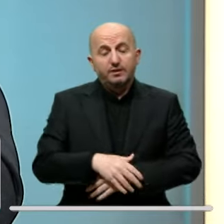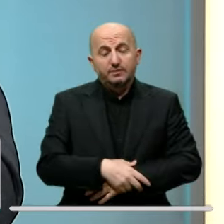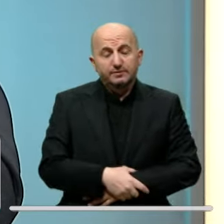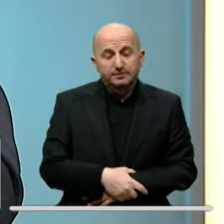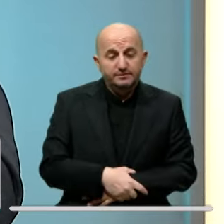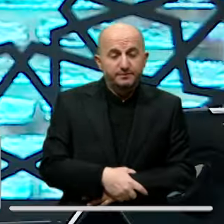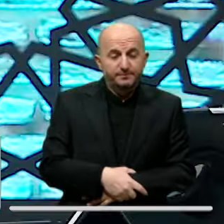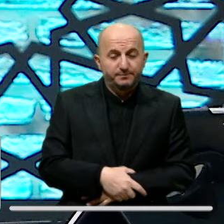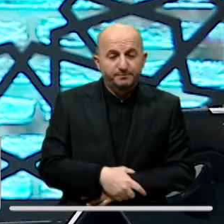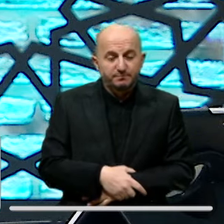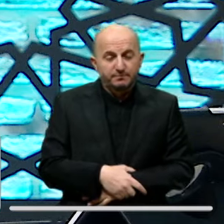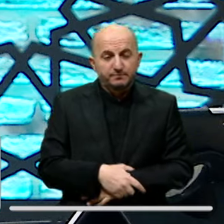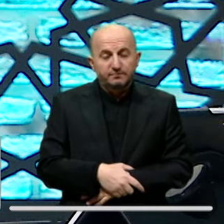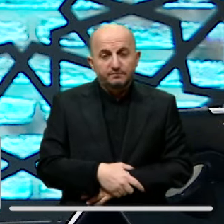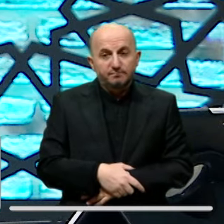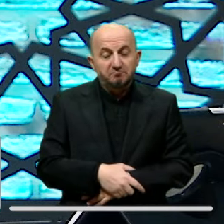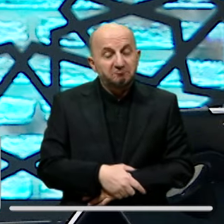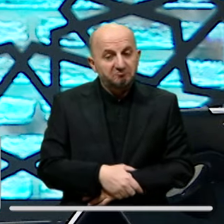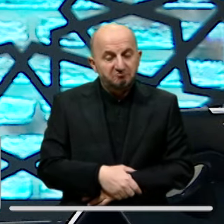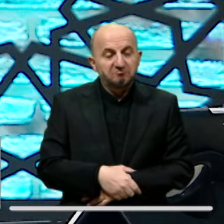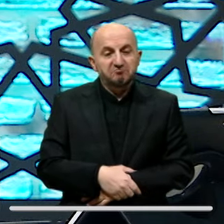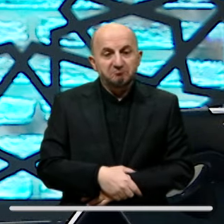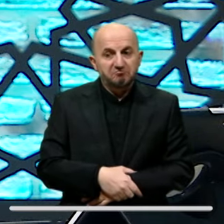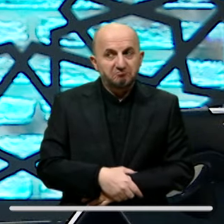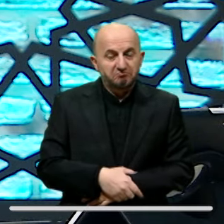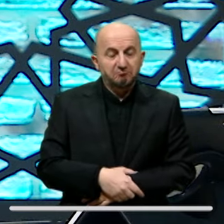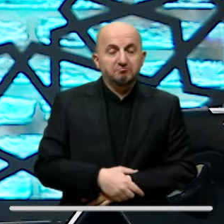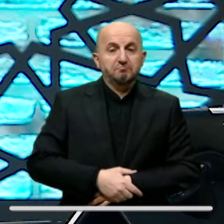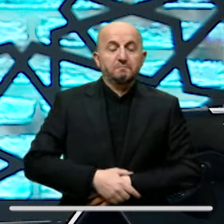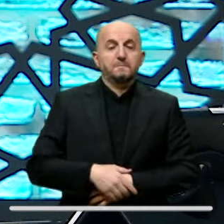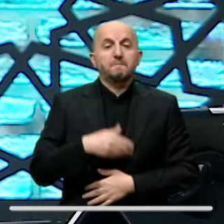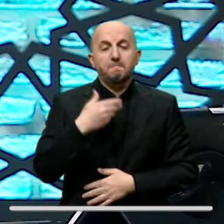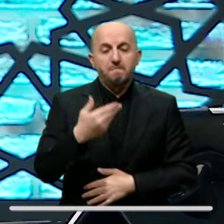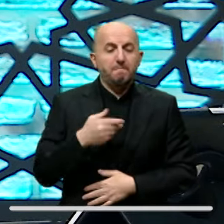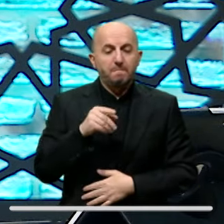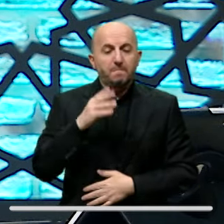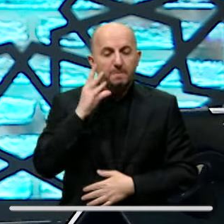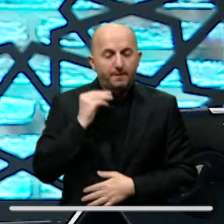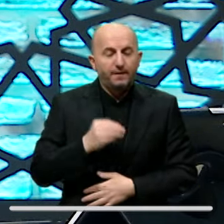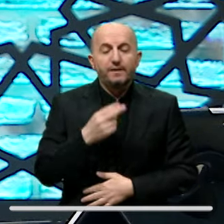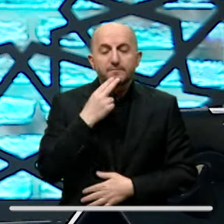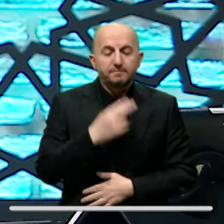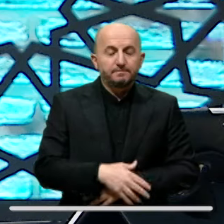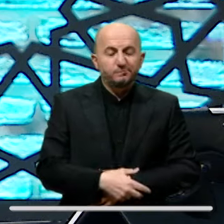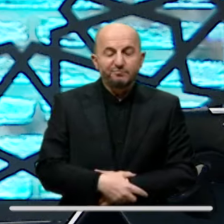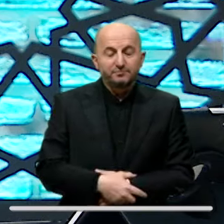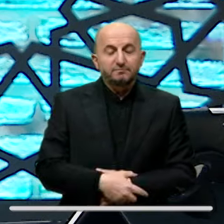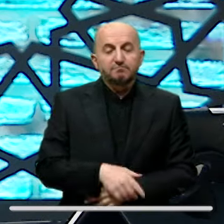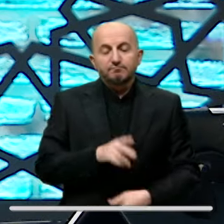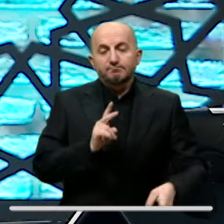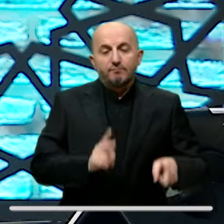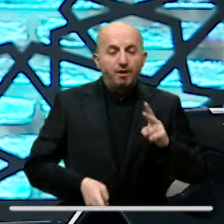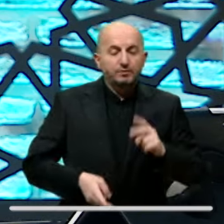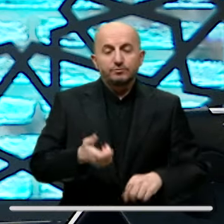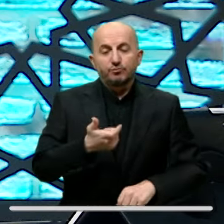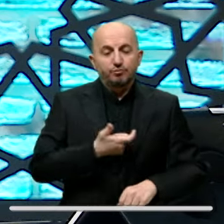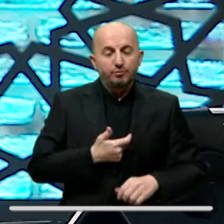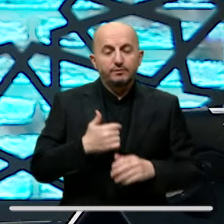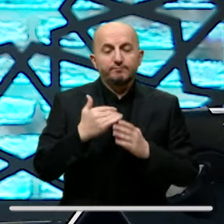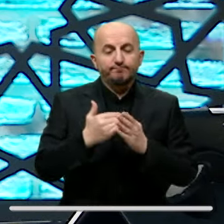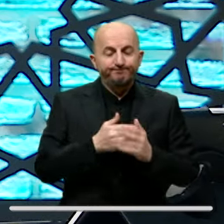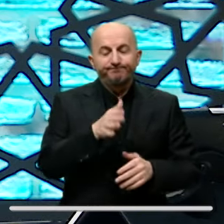Çok teşekkür ederiz. Şimdi Berzin Hanım anlattıklarından ben şunu anladım. Hanımefendi bazı kuralları,